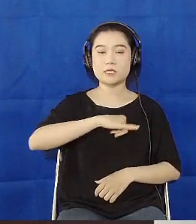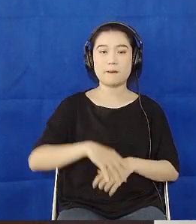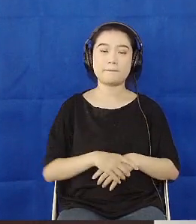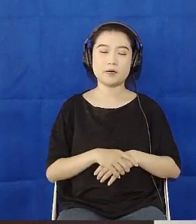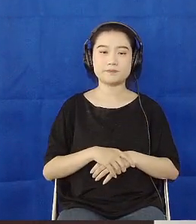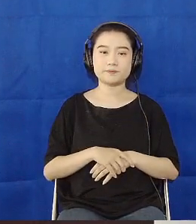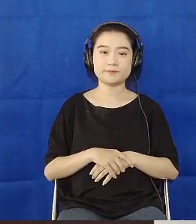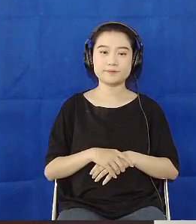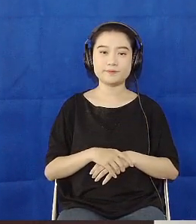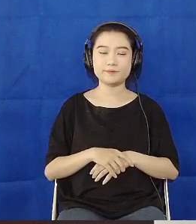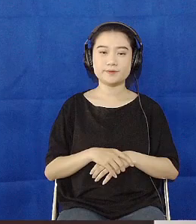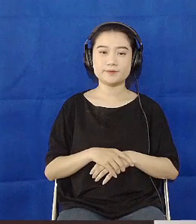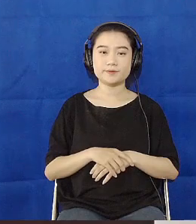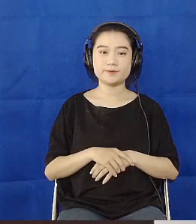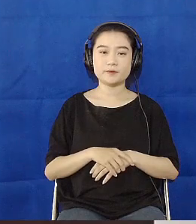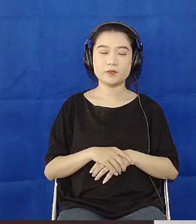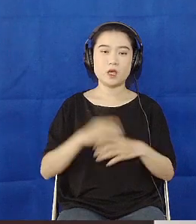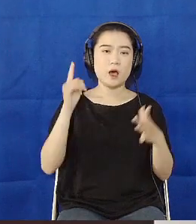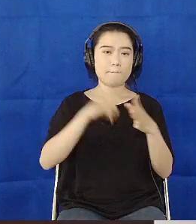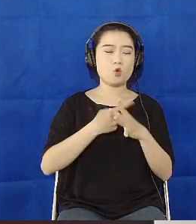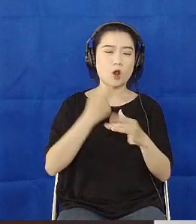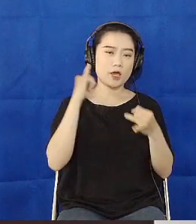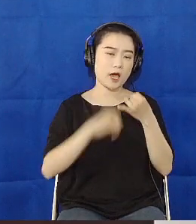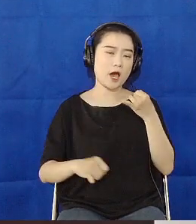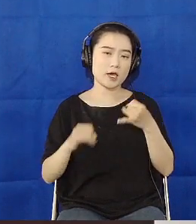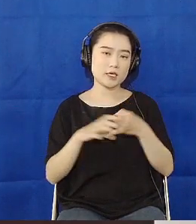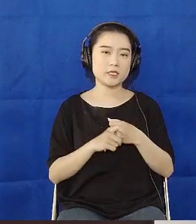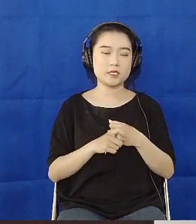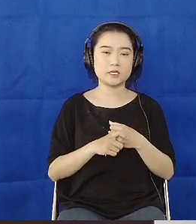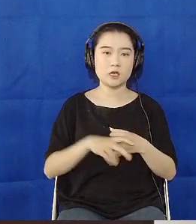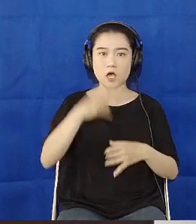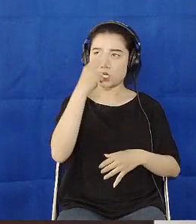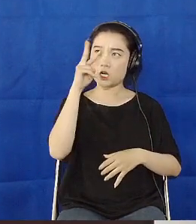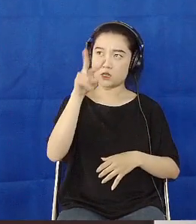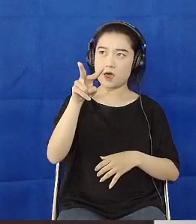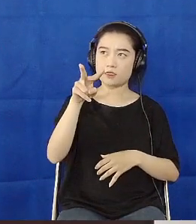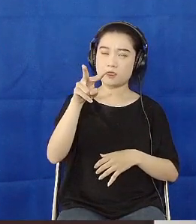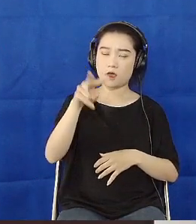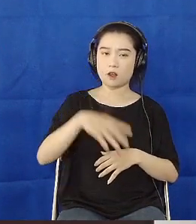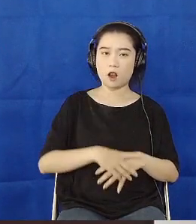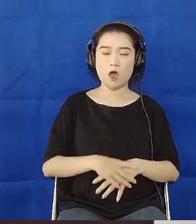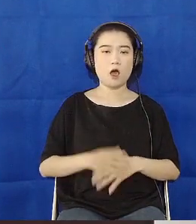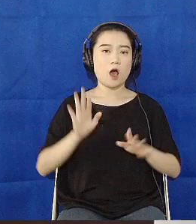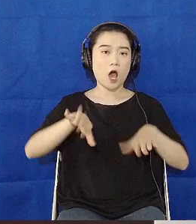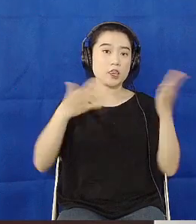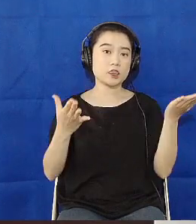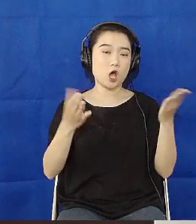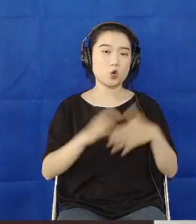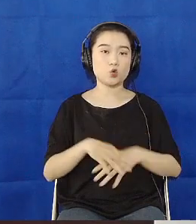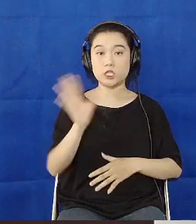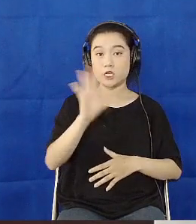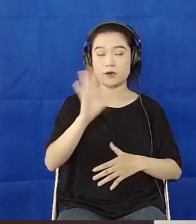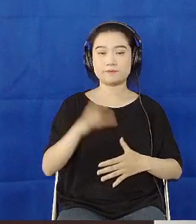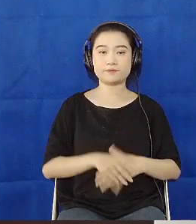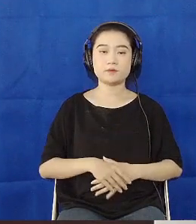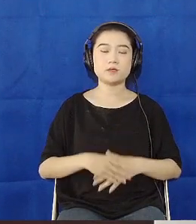entah yang terdahulu maupun yang terkemudian, entah yang kelihatan sangat hebat atau sangat sederhana,